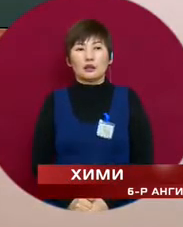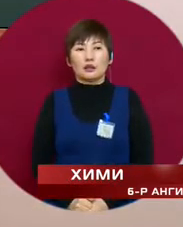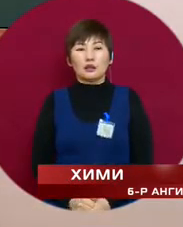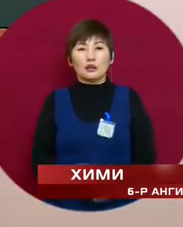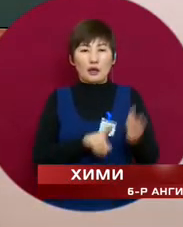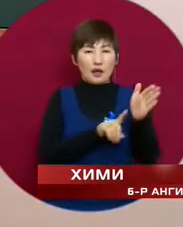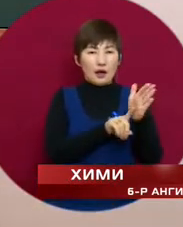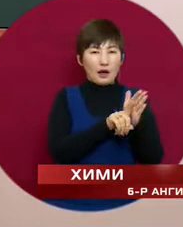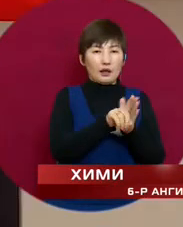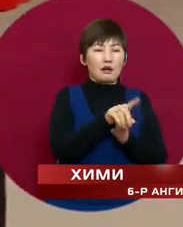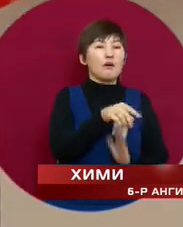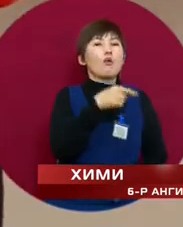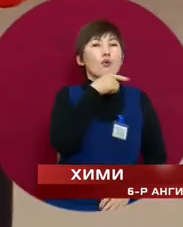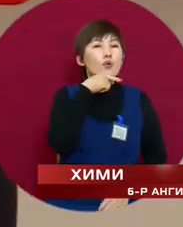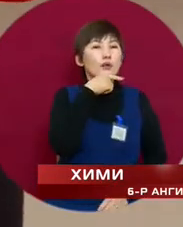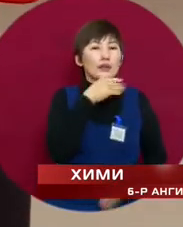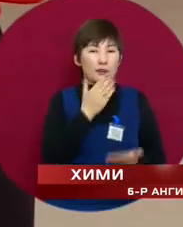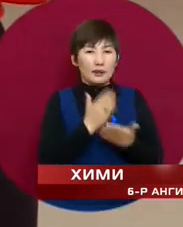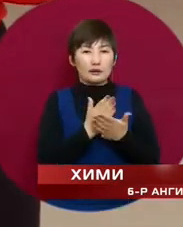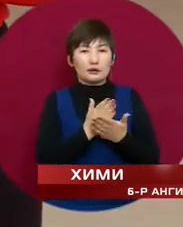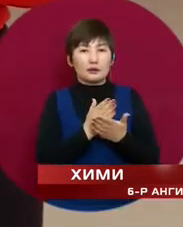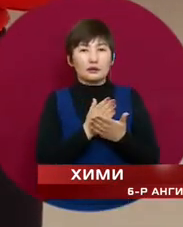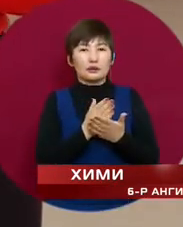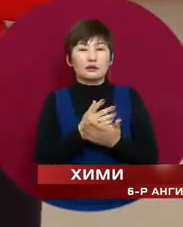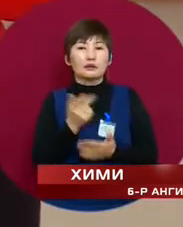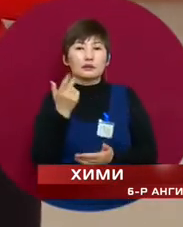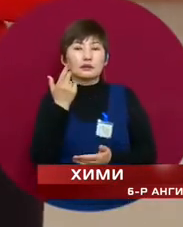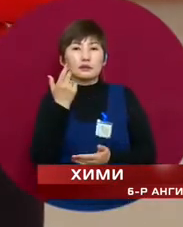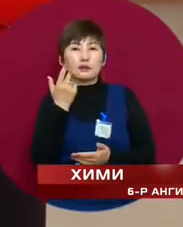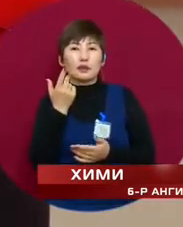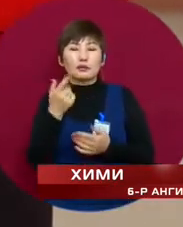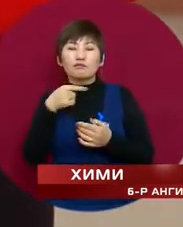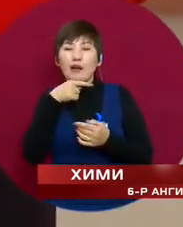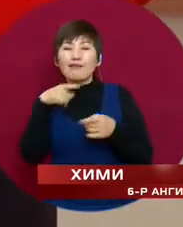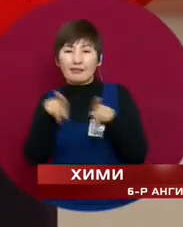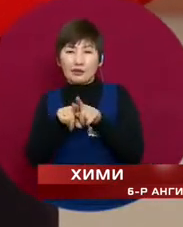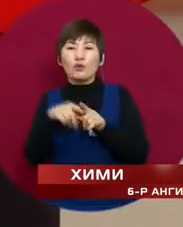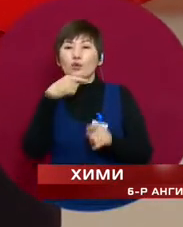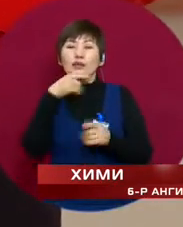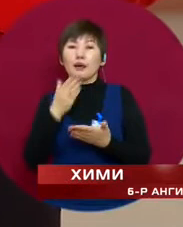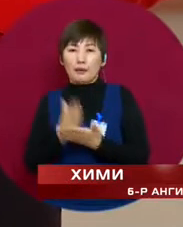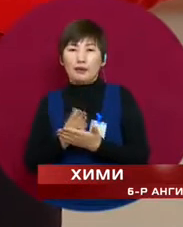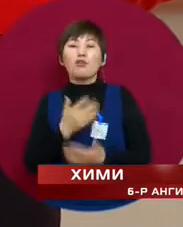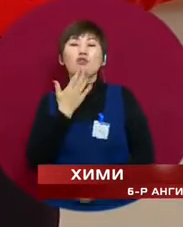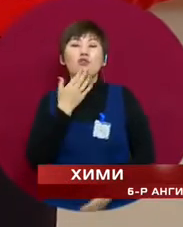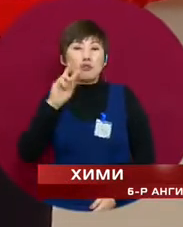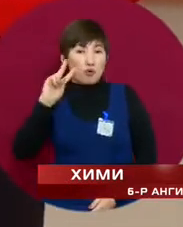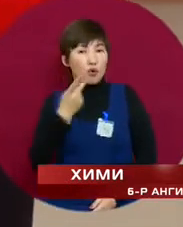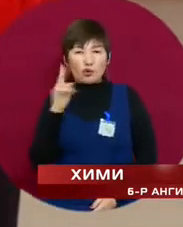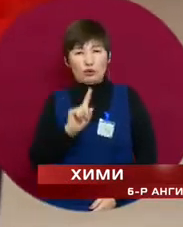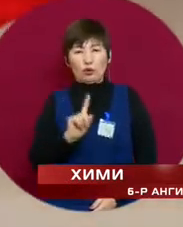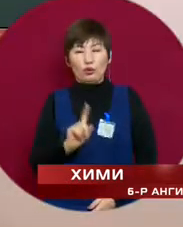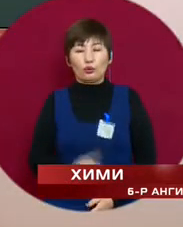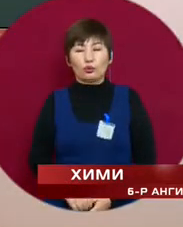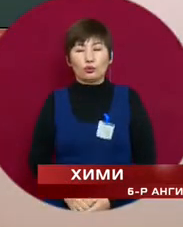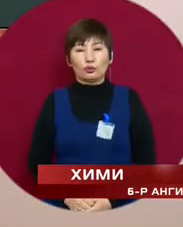Анх колон улаангтай байсан, сахар хийхэд мөн улаангтай хэврээ байна. Өнгө нь өөрчлөгдөөгүй байна.